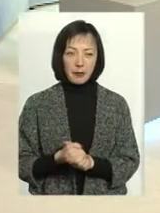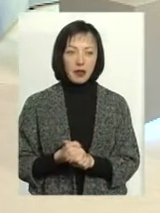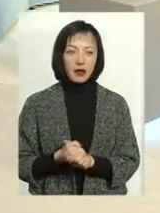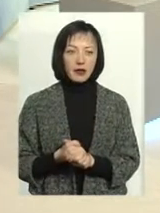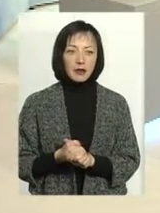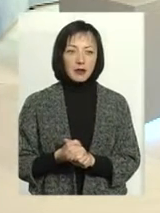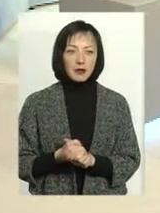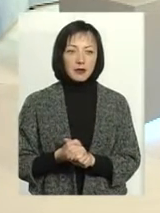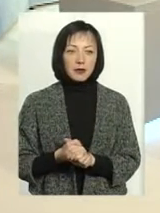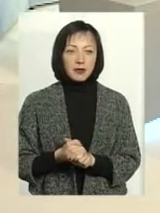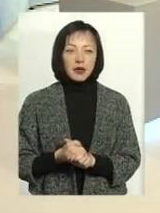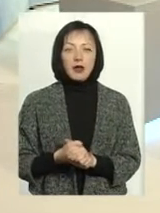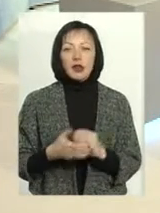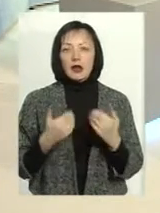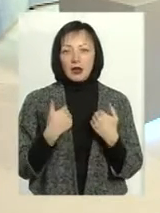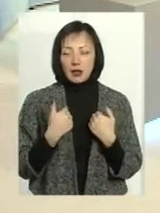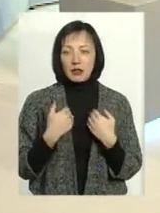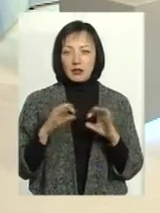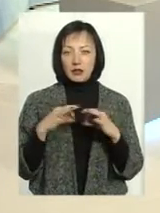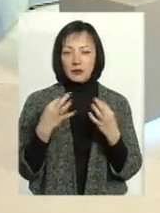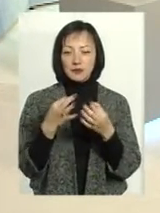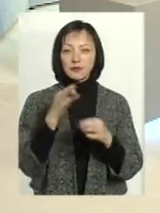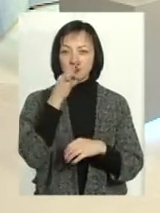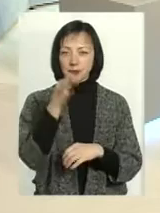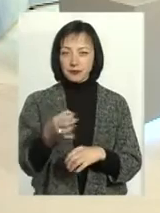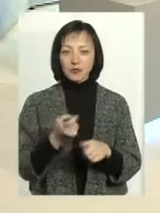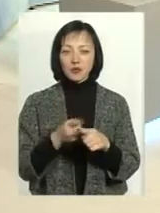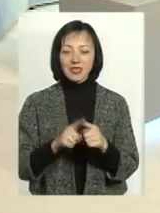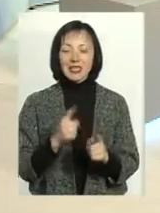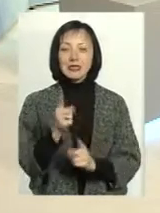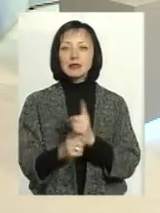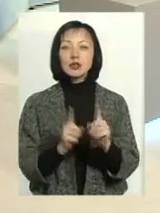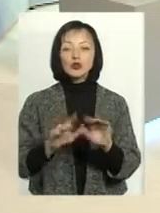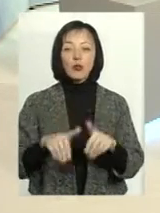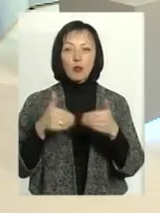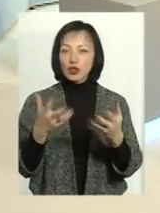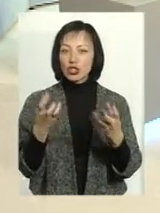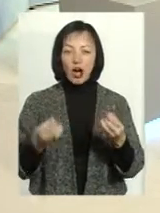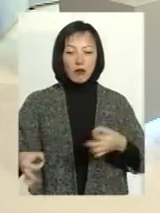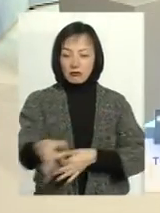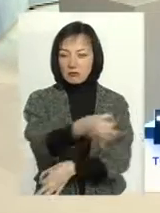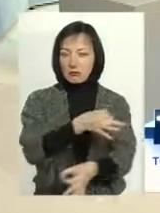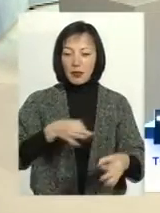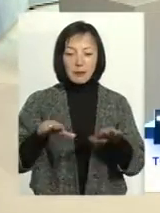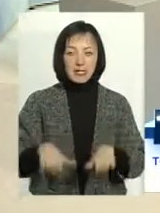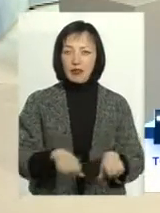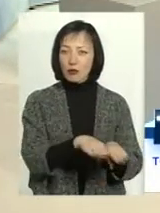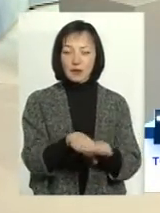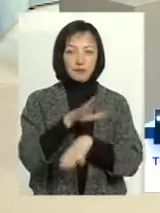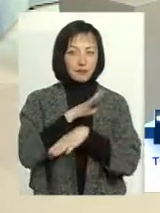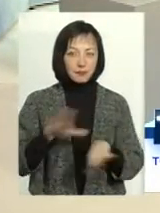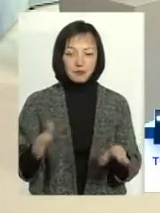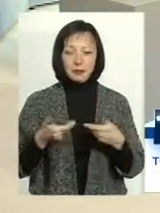Дозволю собі сказати, що ті зміни, які пропонуються, вони ще не пройшли навіть обговорення на місцевому рівні. Тобто ми